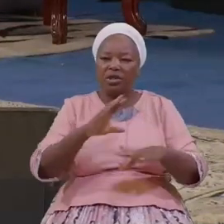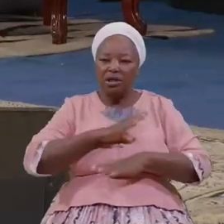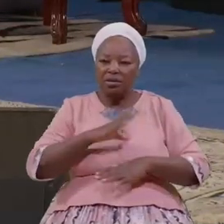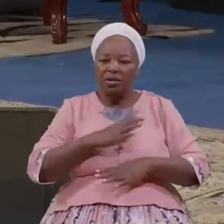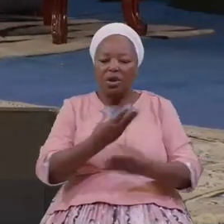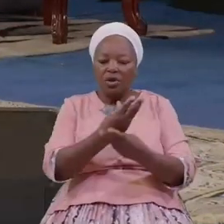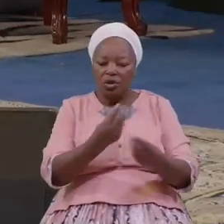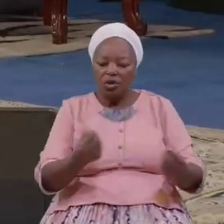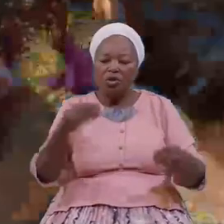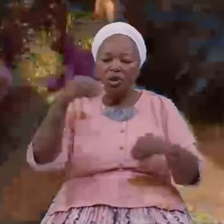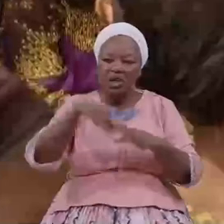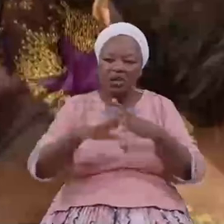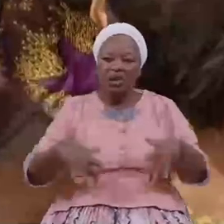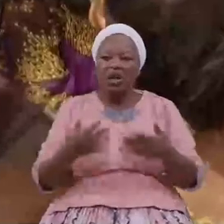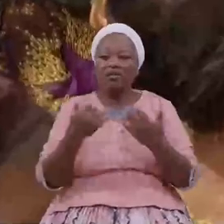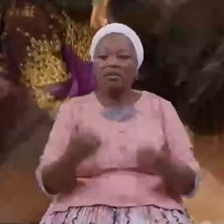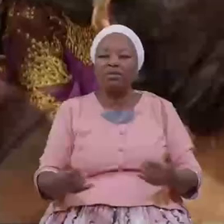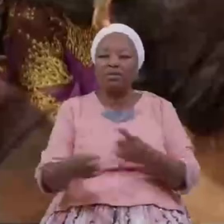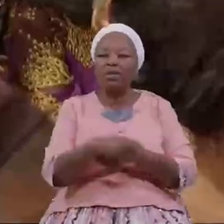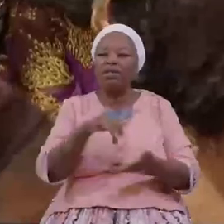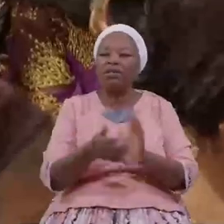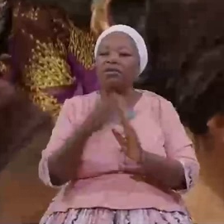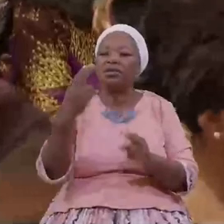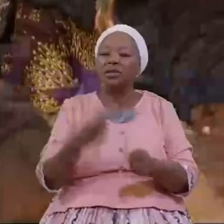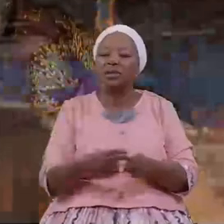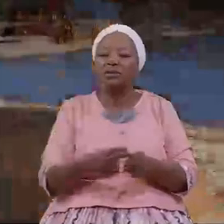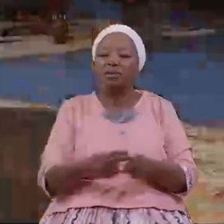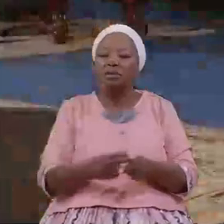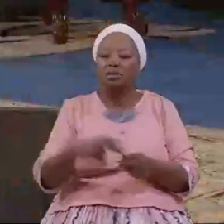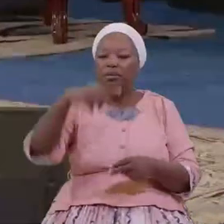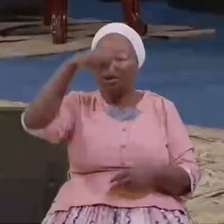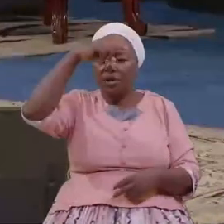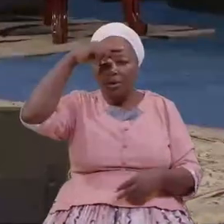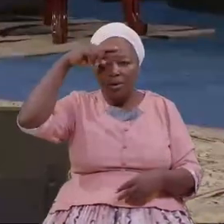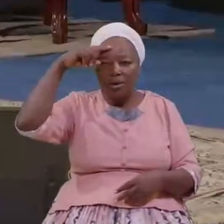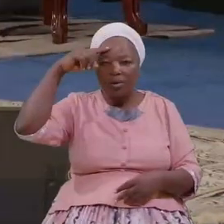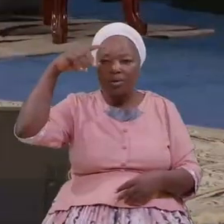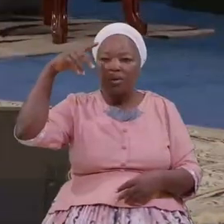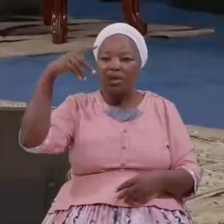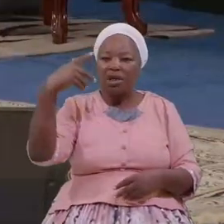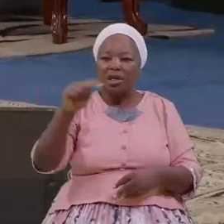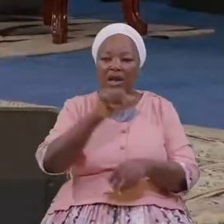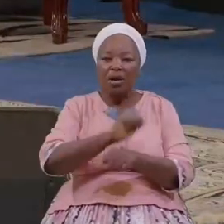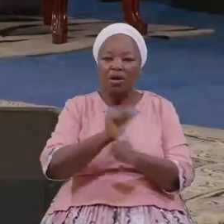solution dans votre vie ce jour au nom de Jésus-Christ. Parce que le